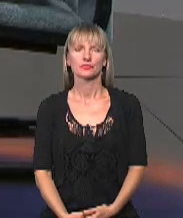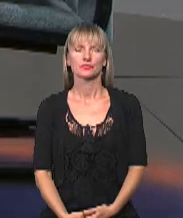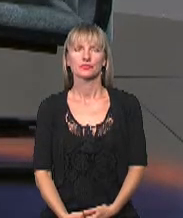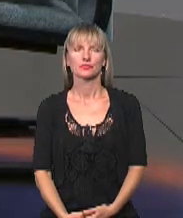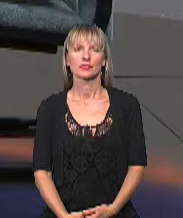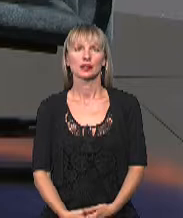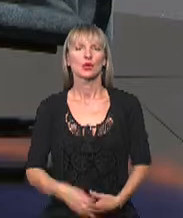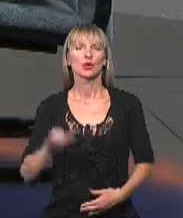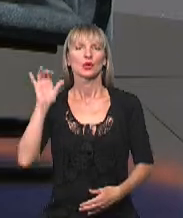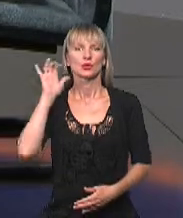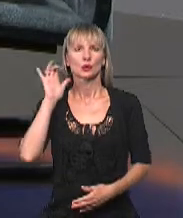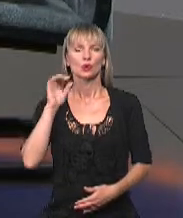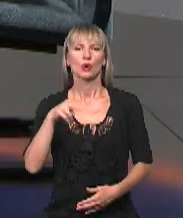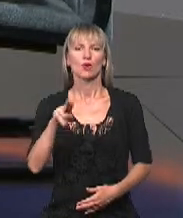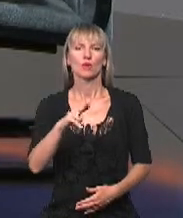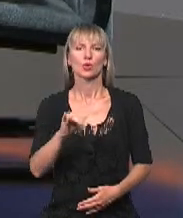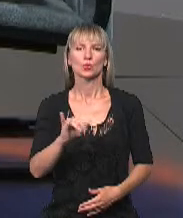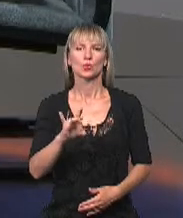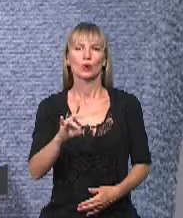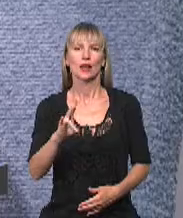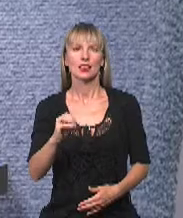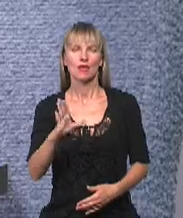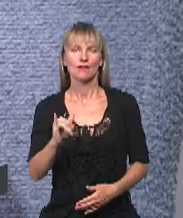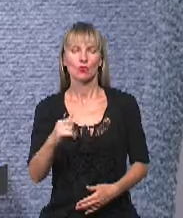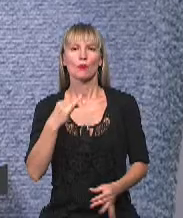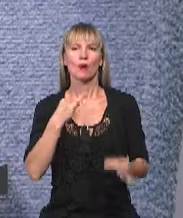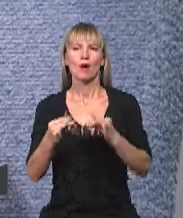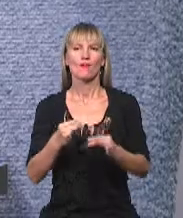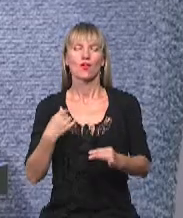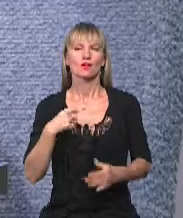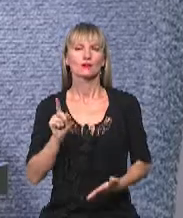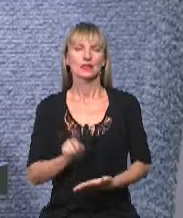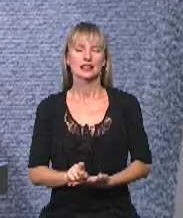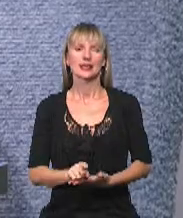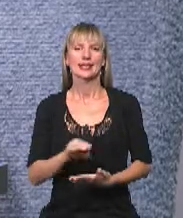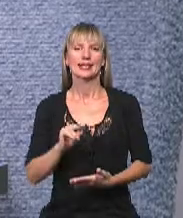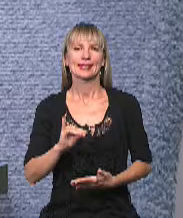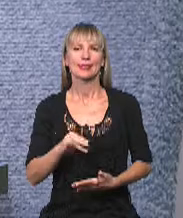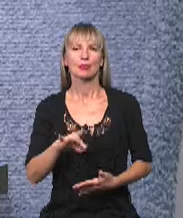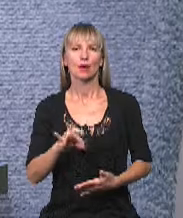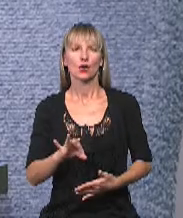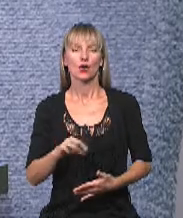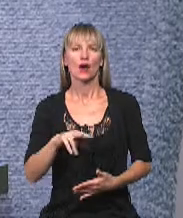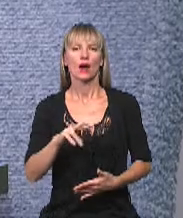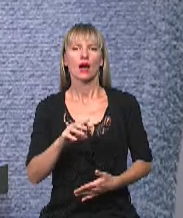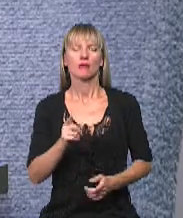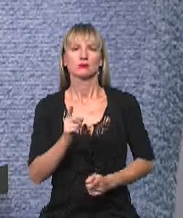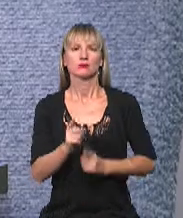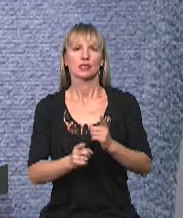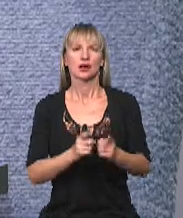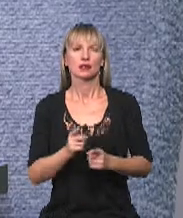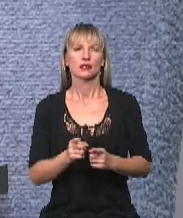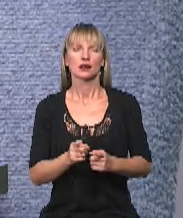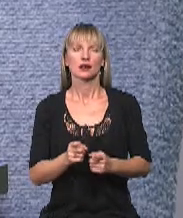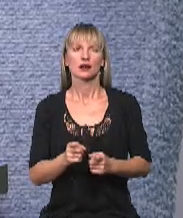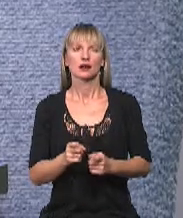Отже, слухали щойно Тетяну Дурніву. Поговоримо, я сподіваюся, неодмінно і про реінтеграцію